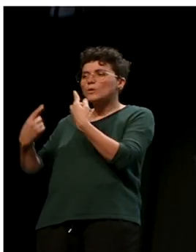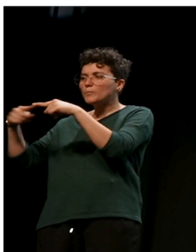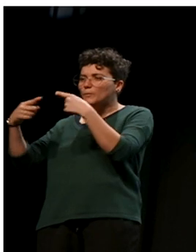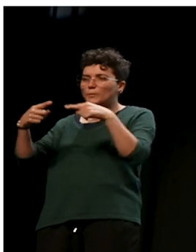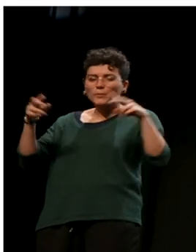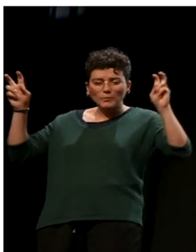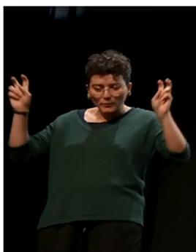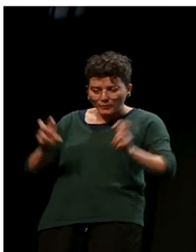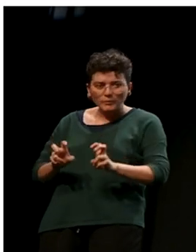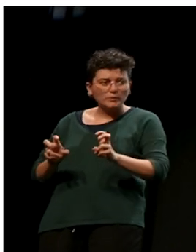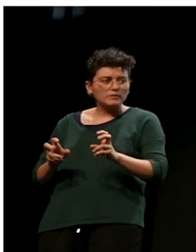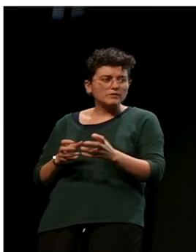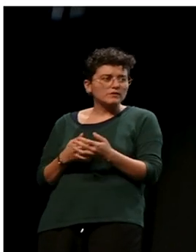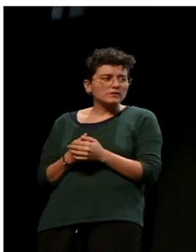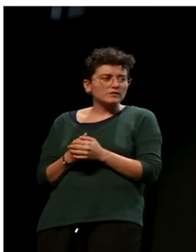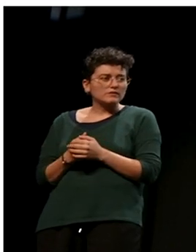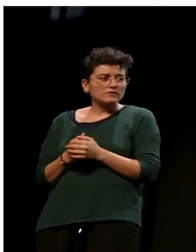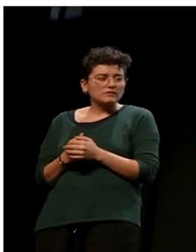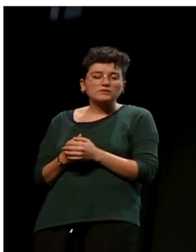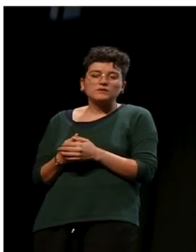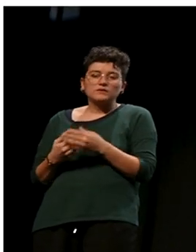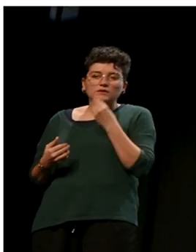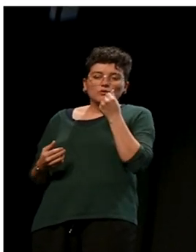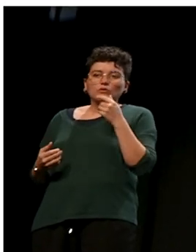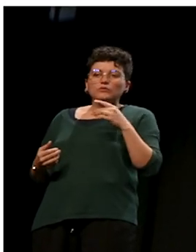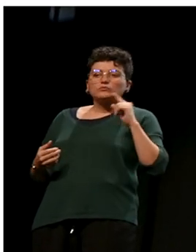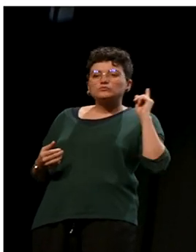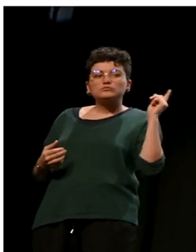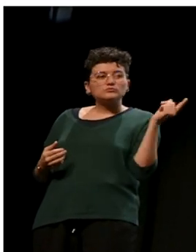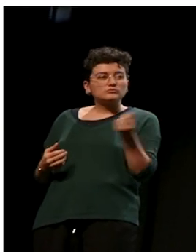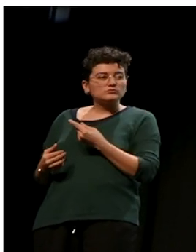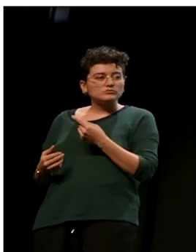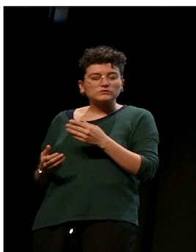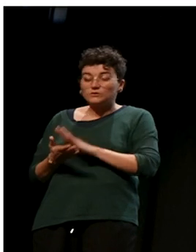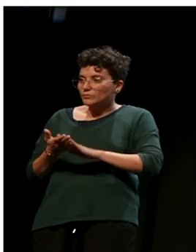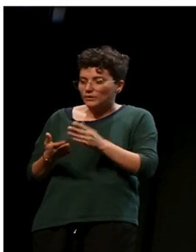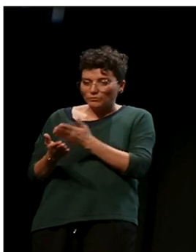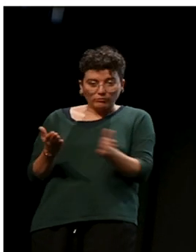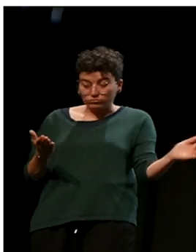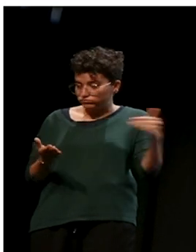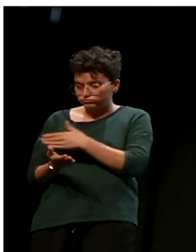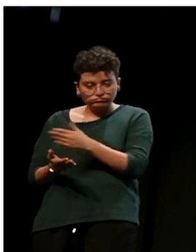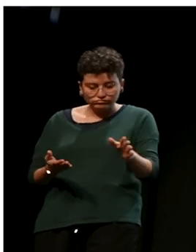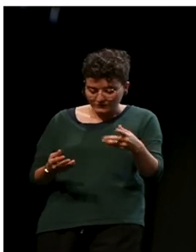créativité qui est partout. En fait, tout le monde est en train un peu de se perdre là-dessus. Pardon, j'ai perdu le fil de ce que je voulais dire.